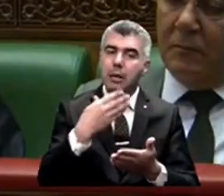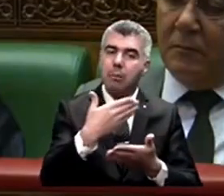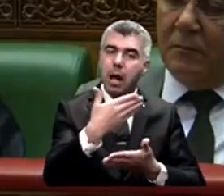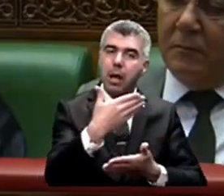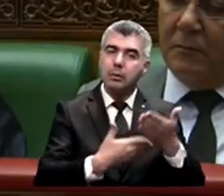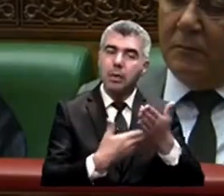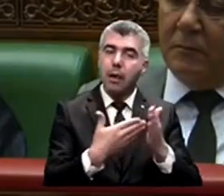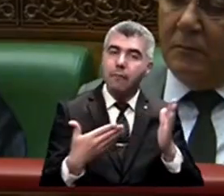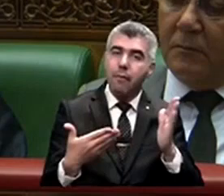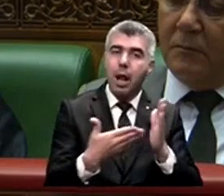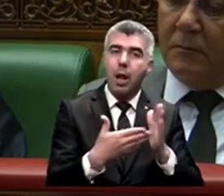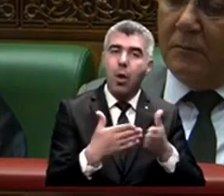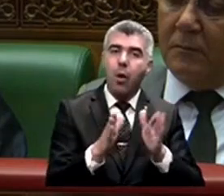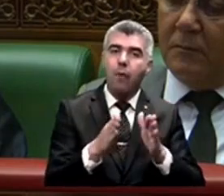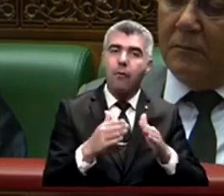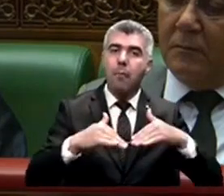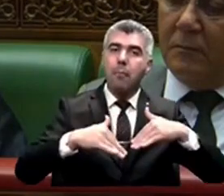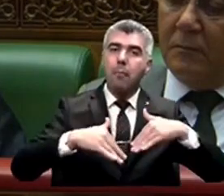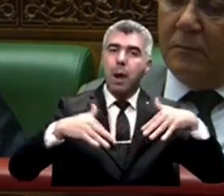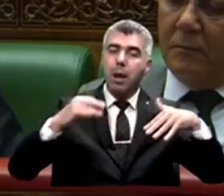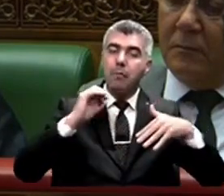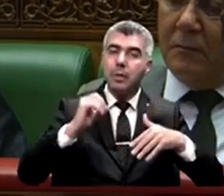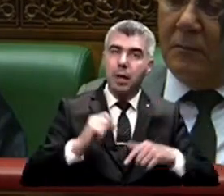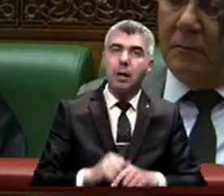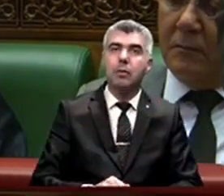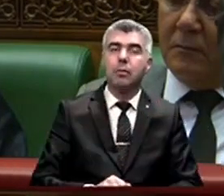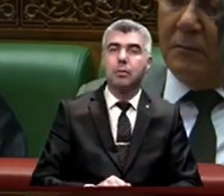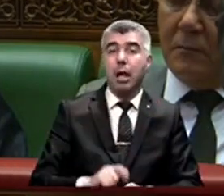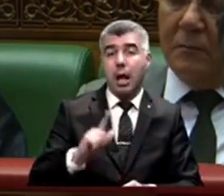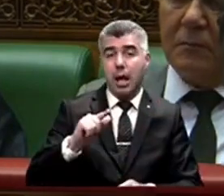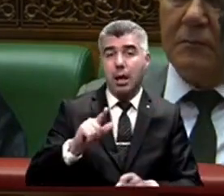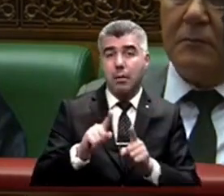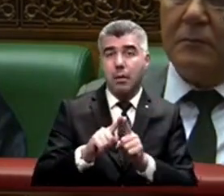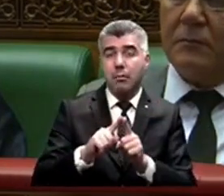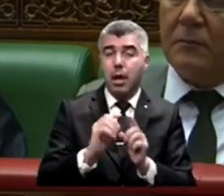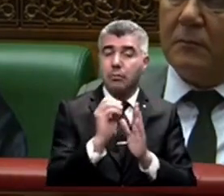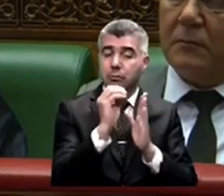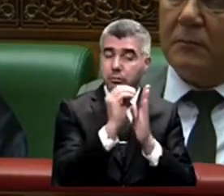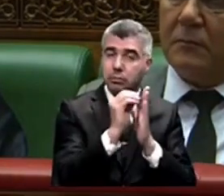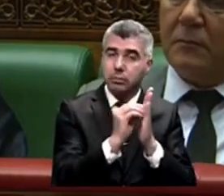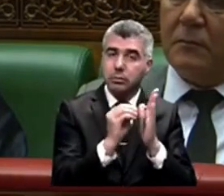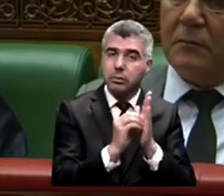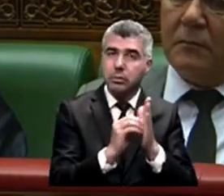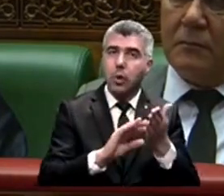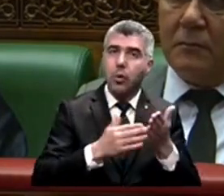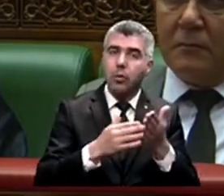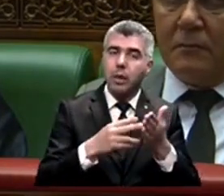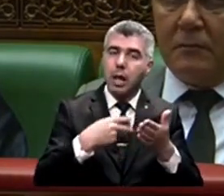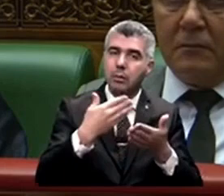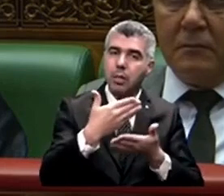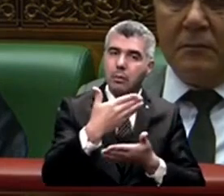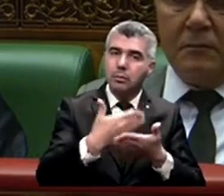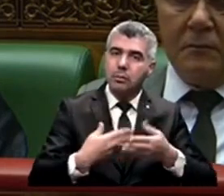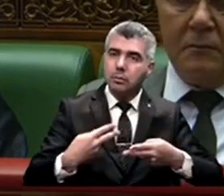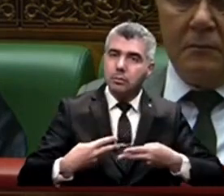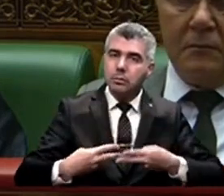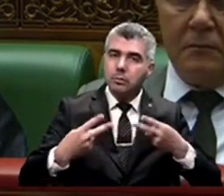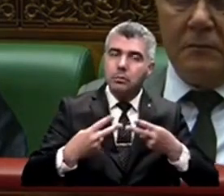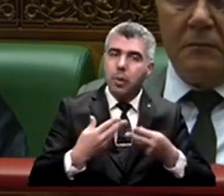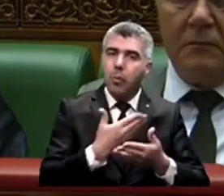عند افتتاح البرلمان أشار إلى هذه القيم في خطابه الموجه إلى